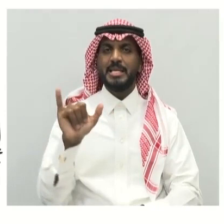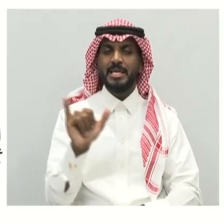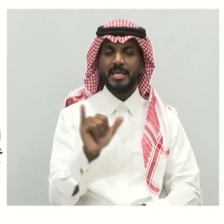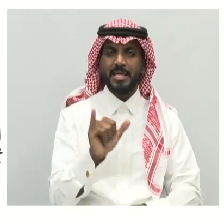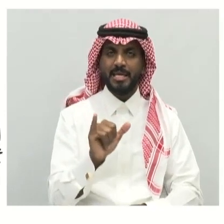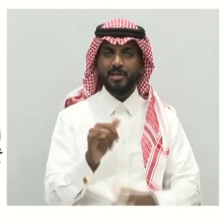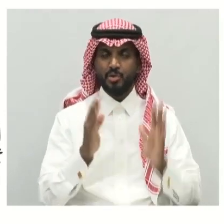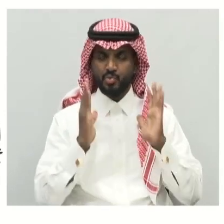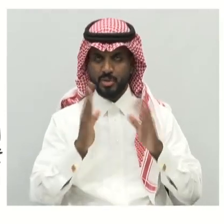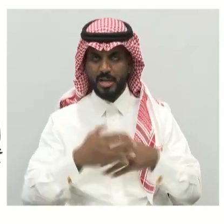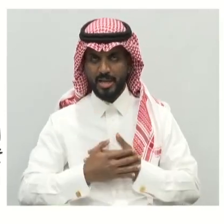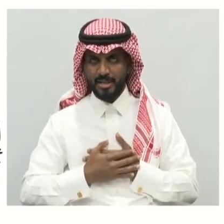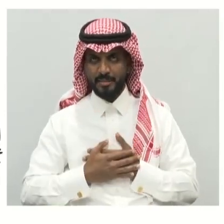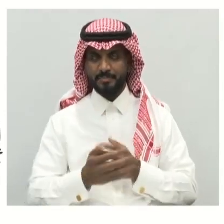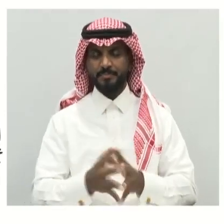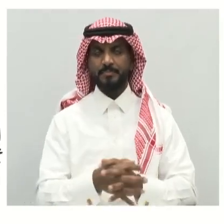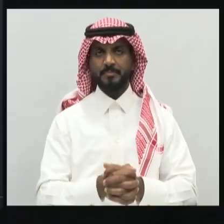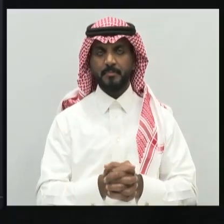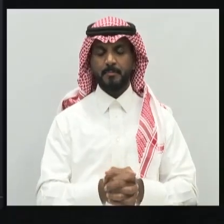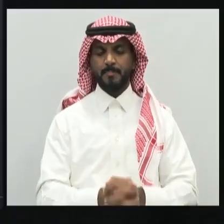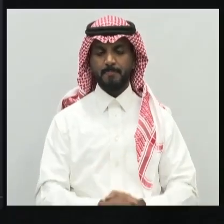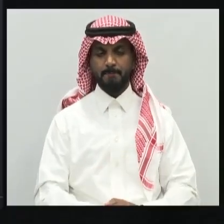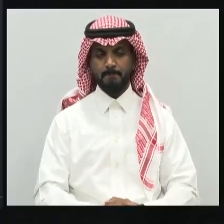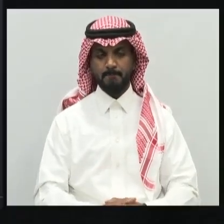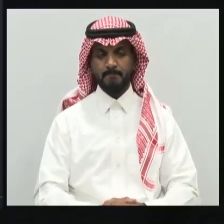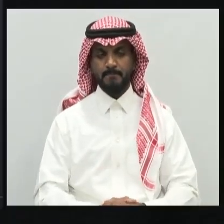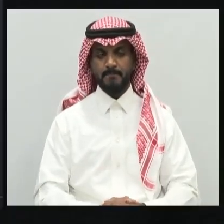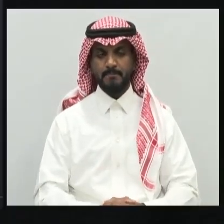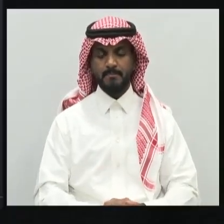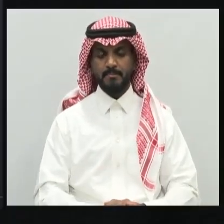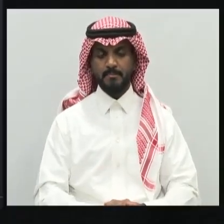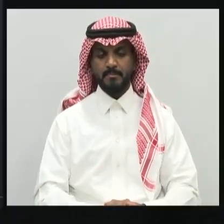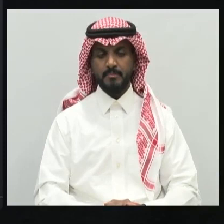احسنتم لنصلي لنصلي